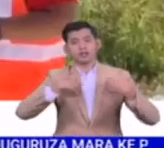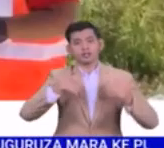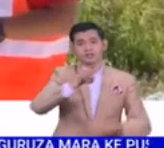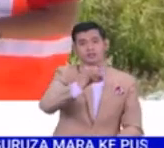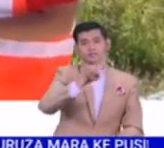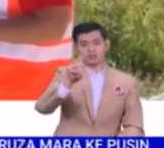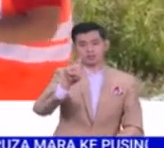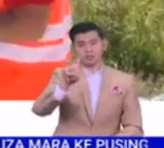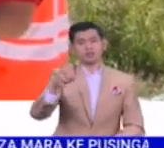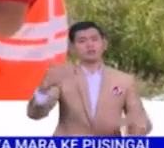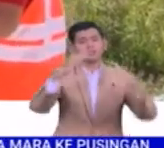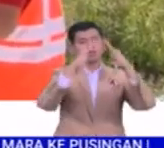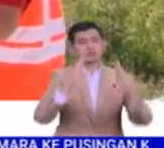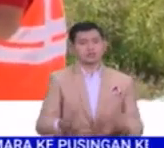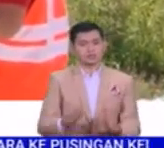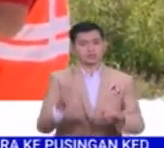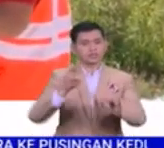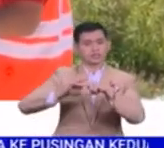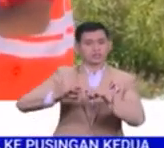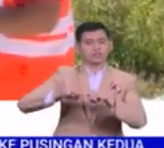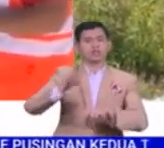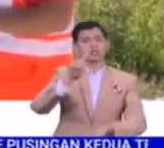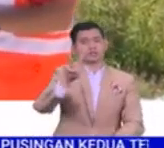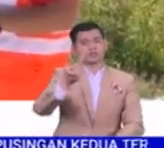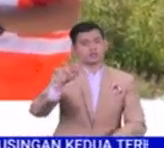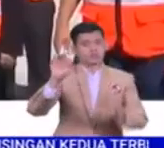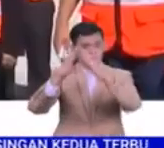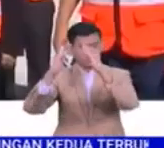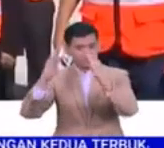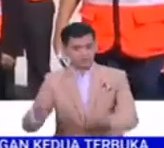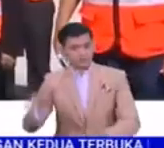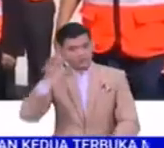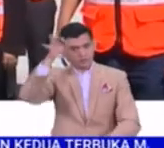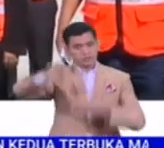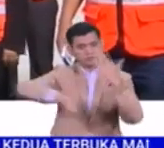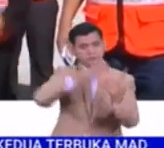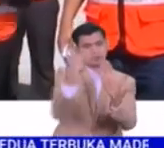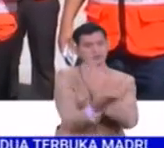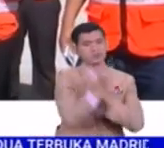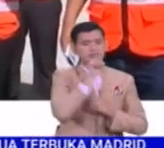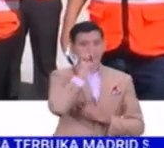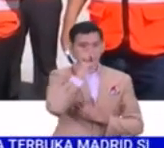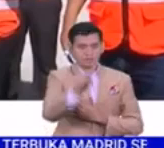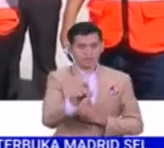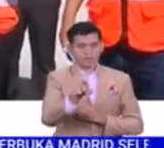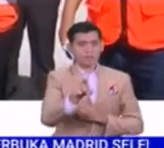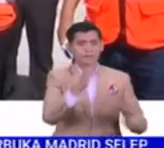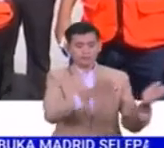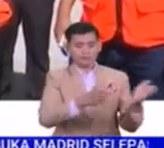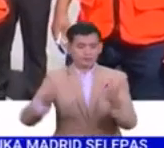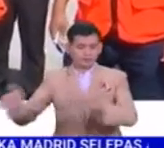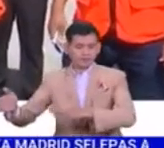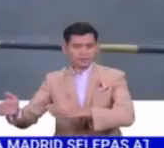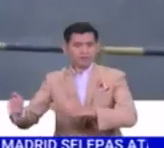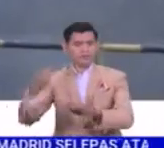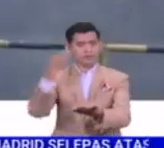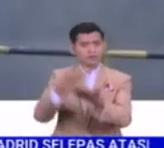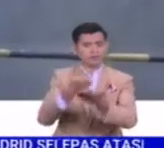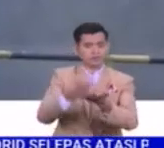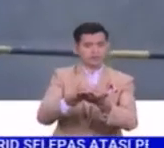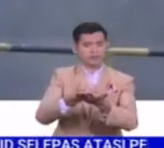20 stesen termasuk 2 stesen masa hadapan. Projek ini sebahagian pelan induk Wilayah Ekonomi Pantai